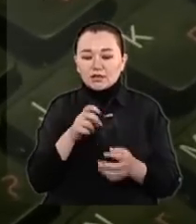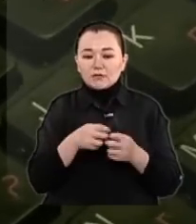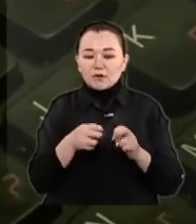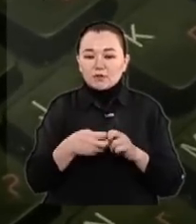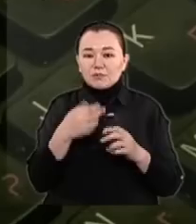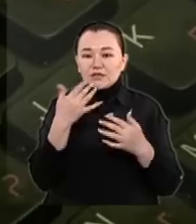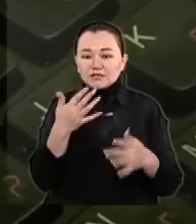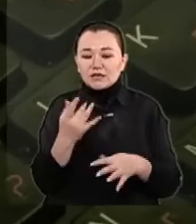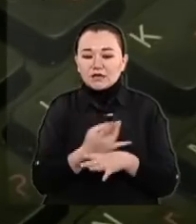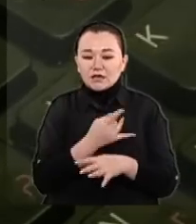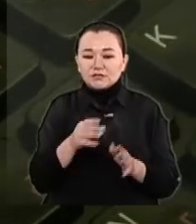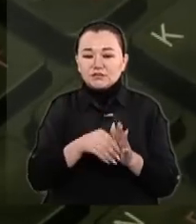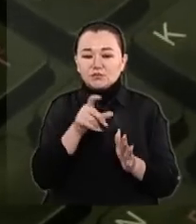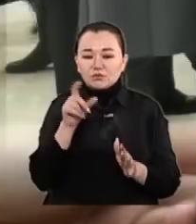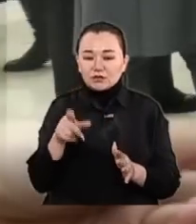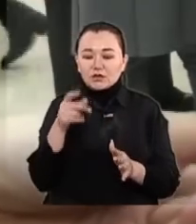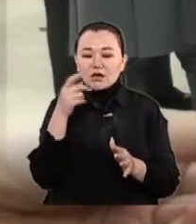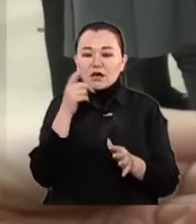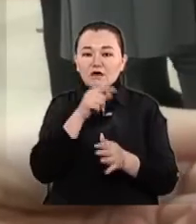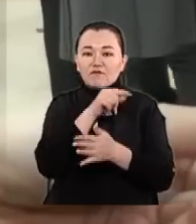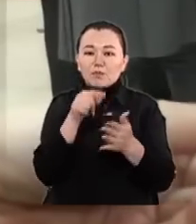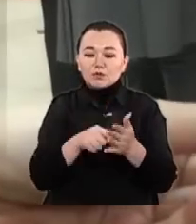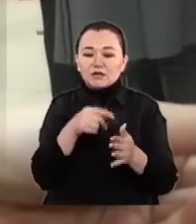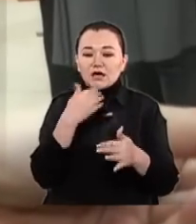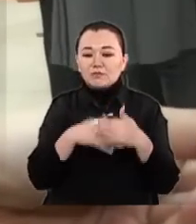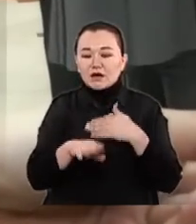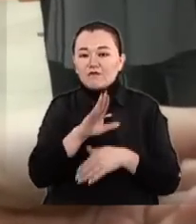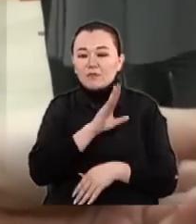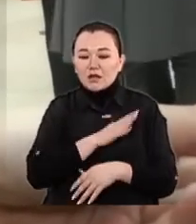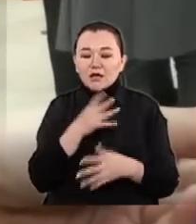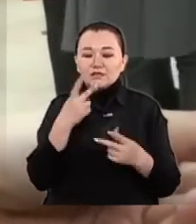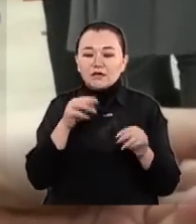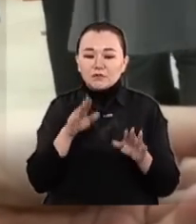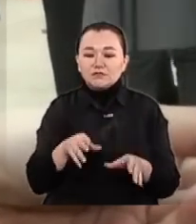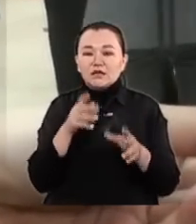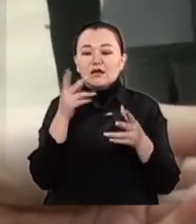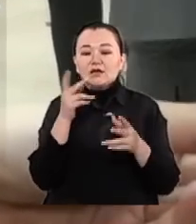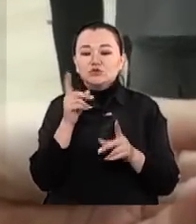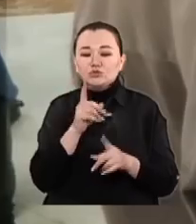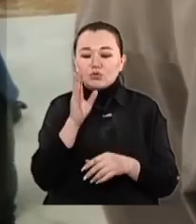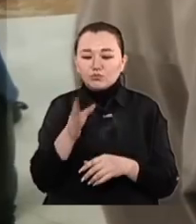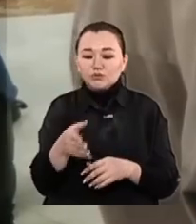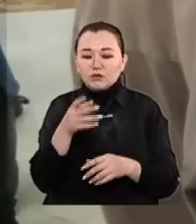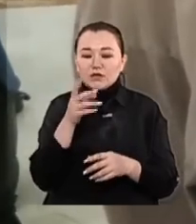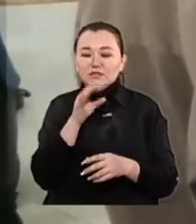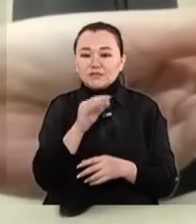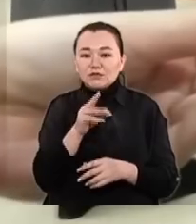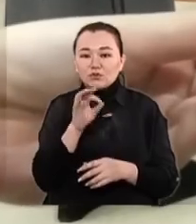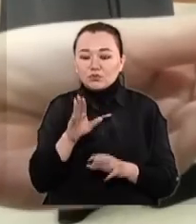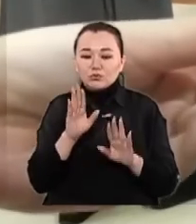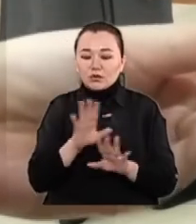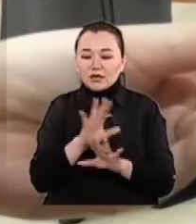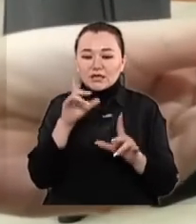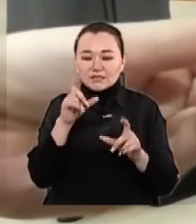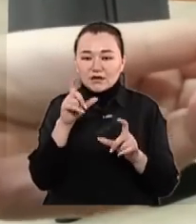бірнеше рет депутаттық сауал жолдаған. Қай кезде де, қай жерде де, қалай болғанда да цензура қажет. TikTok қана емес,